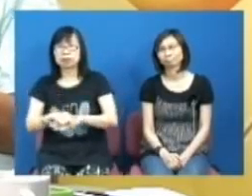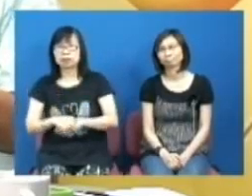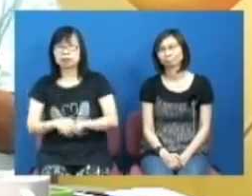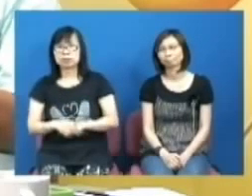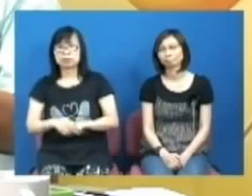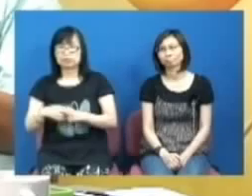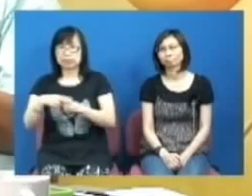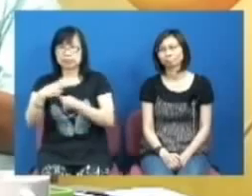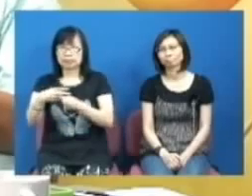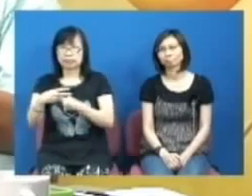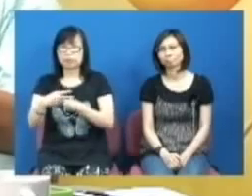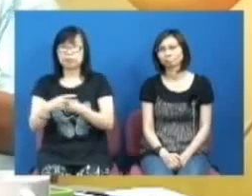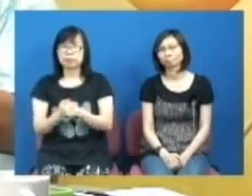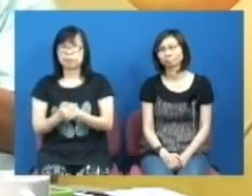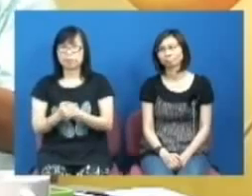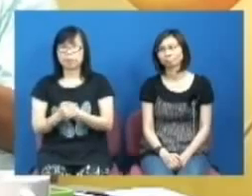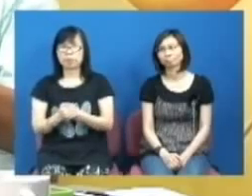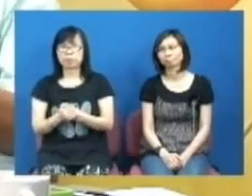由